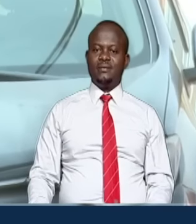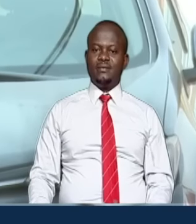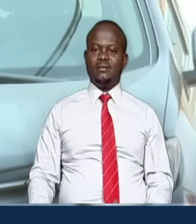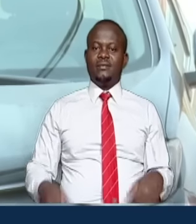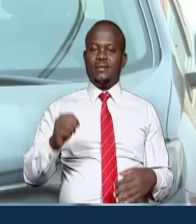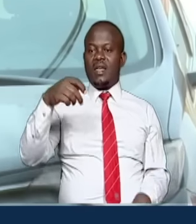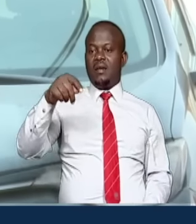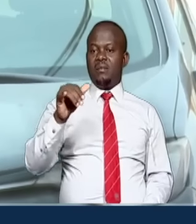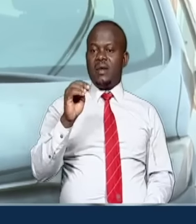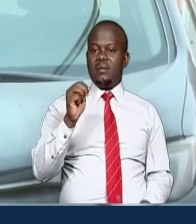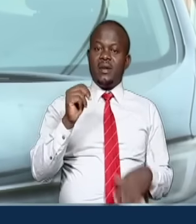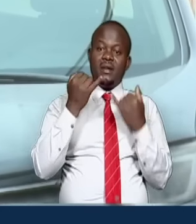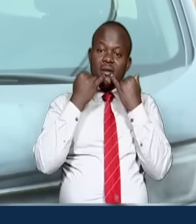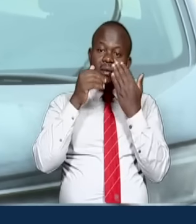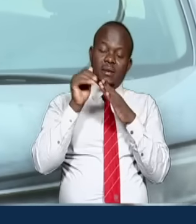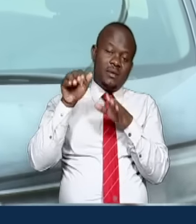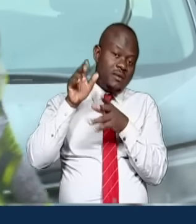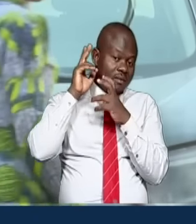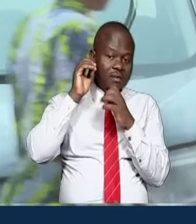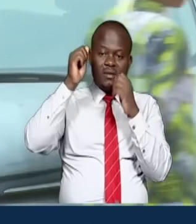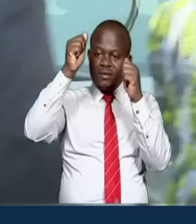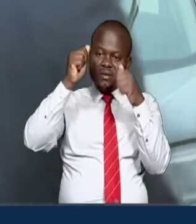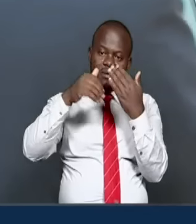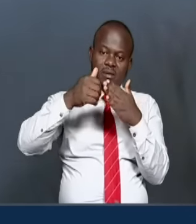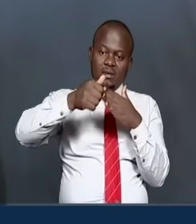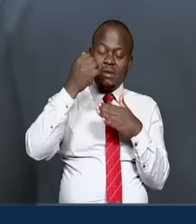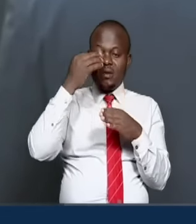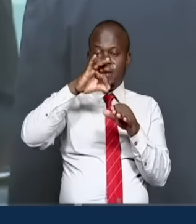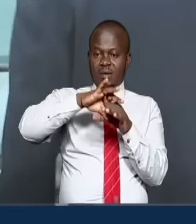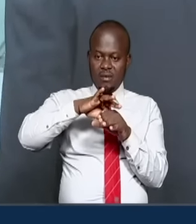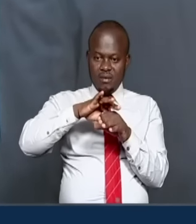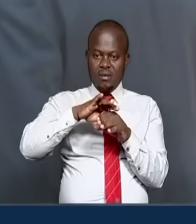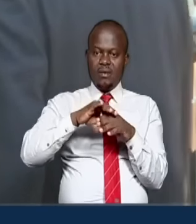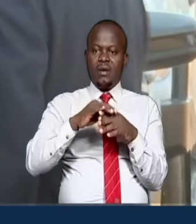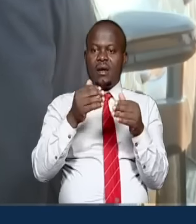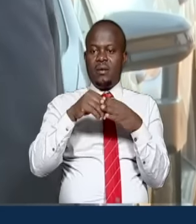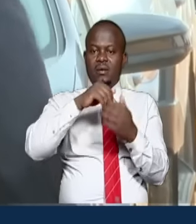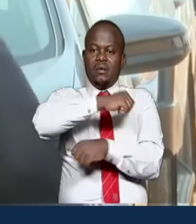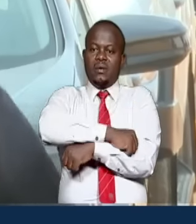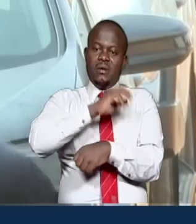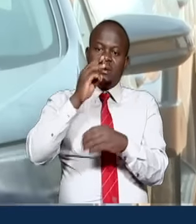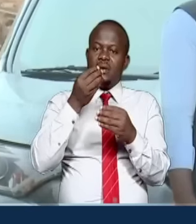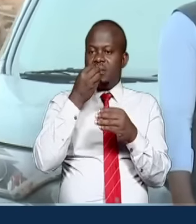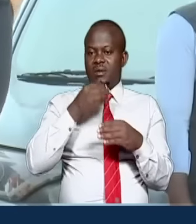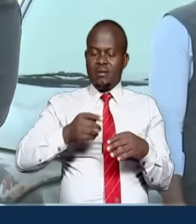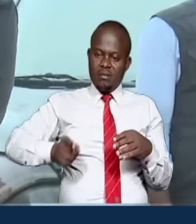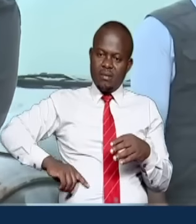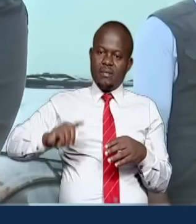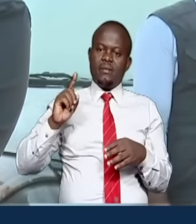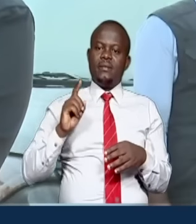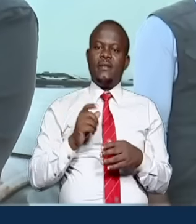Mpayimana Philippe kandi yabwiye abaje kumva imigabo n'imigambi ye ko natorwa abana ku mashuri bazajya barya bagahaga.